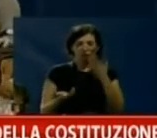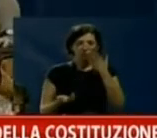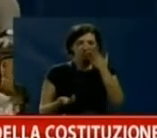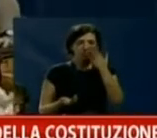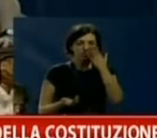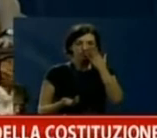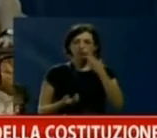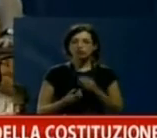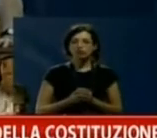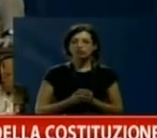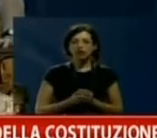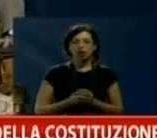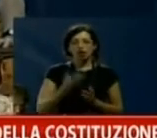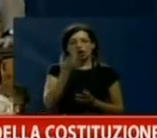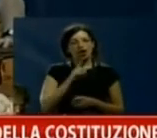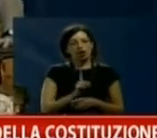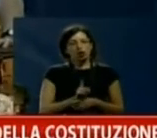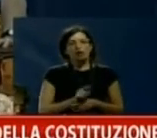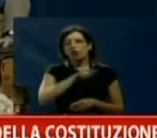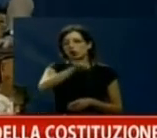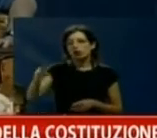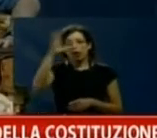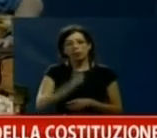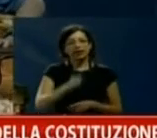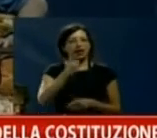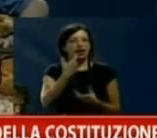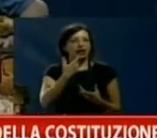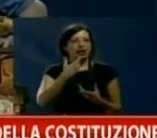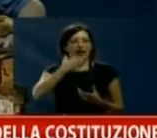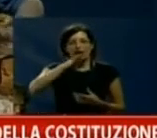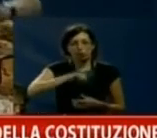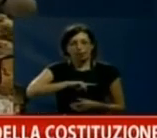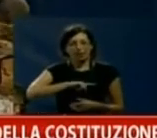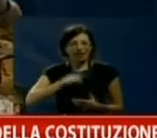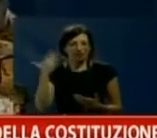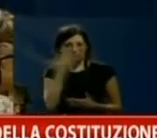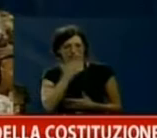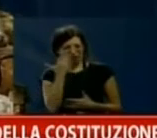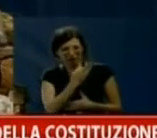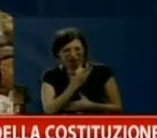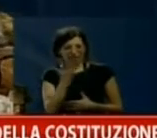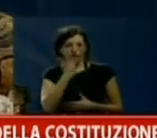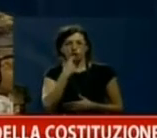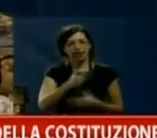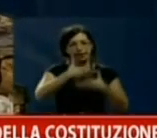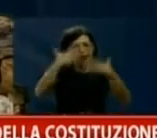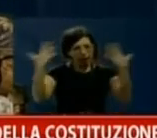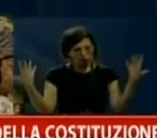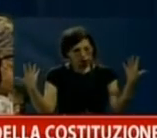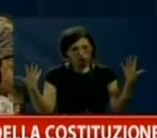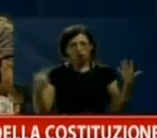parole siano intese in modo sbagliato. Grande e formale